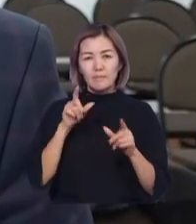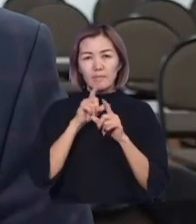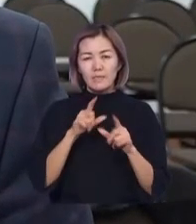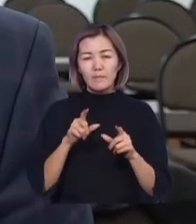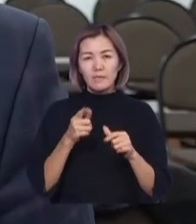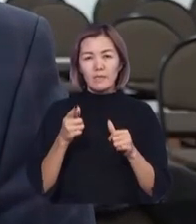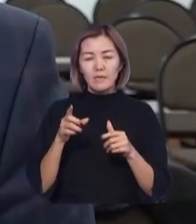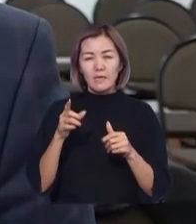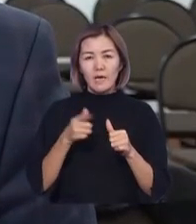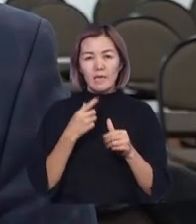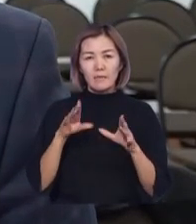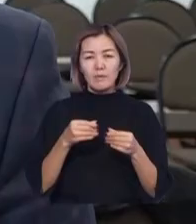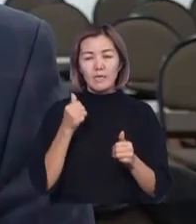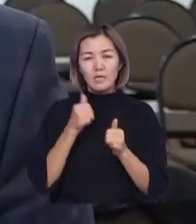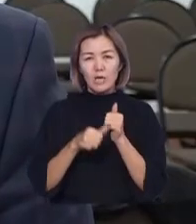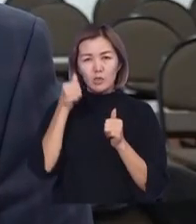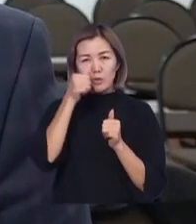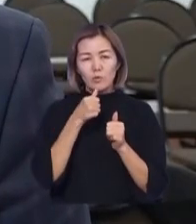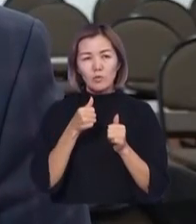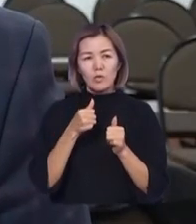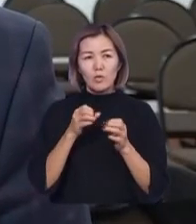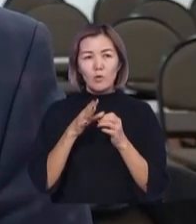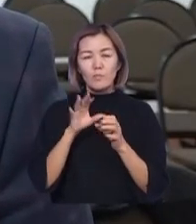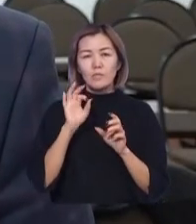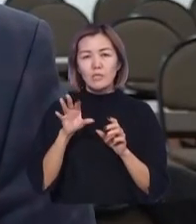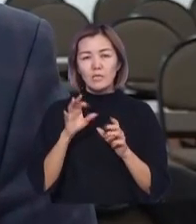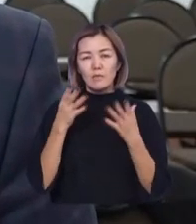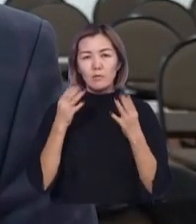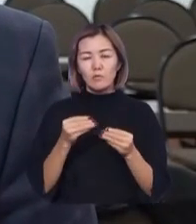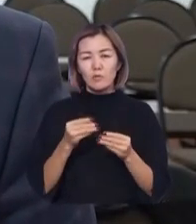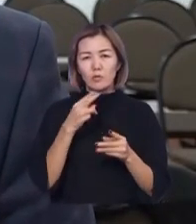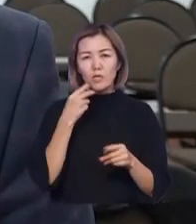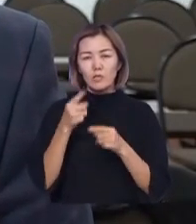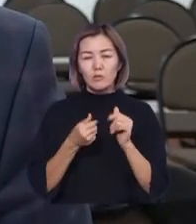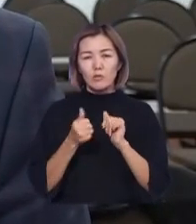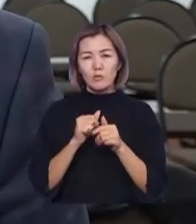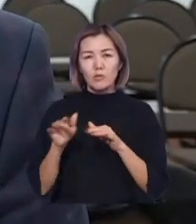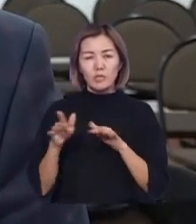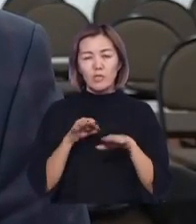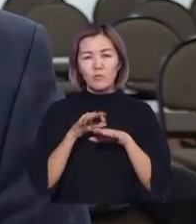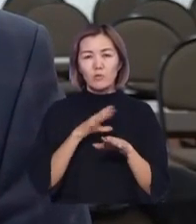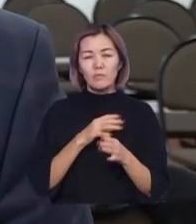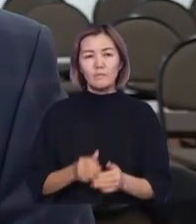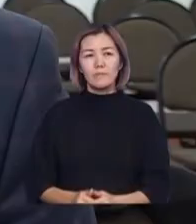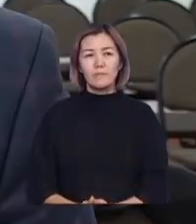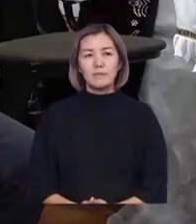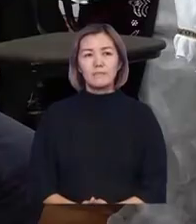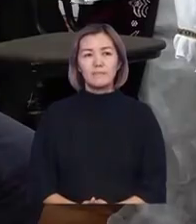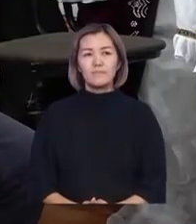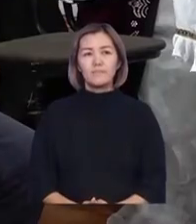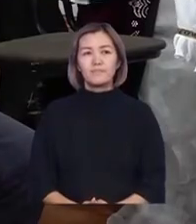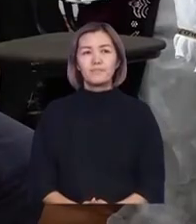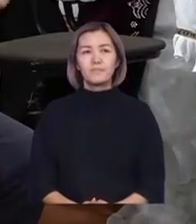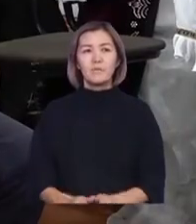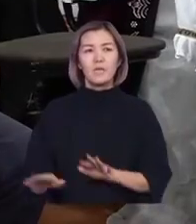атағы берілгеннен кейін біз жылда осы 15-ші қазан күнін дәстүрге айналдырып, әдеби іс-шара өткізіп отырмыз.